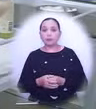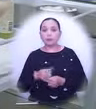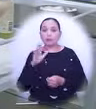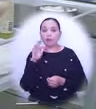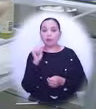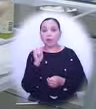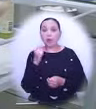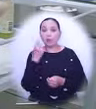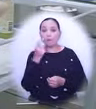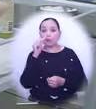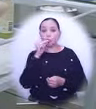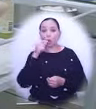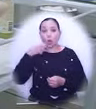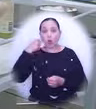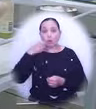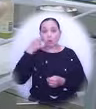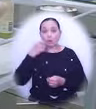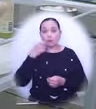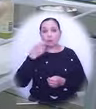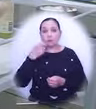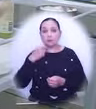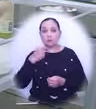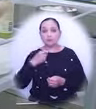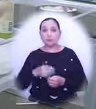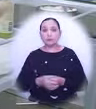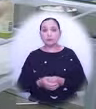va 1 choy qoshiq